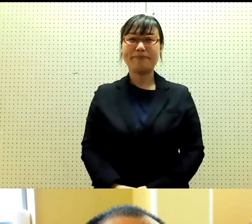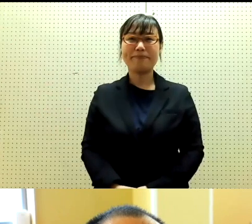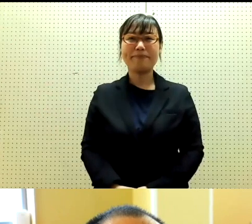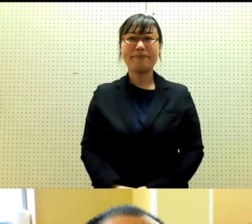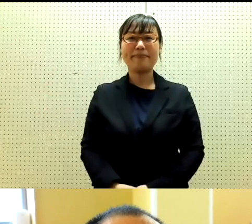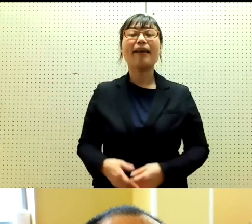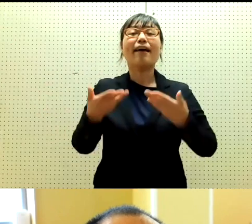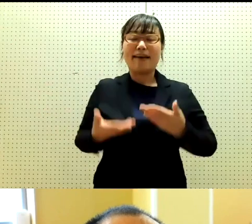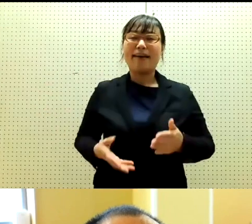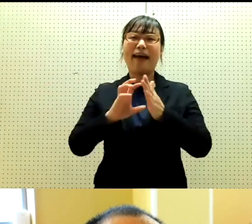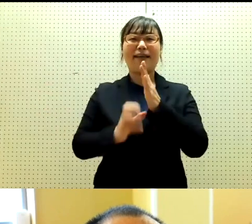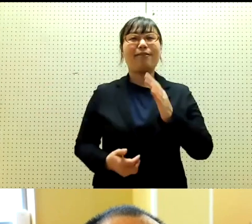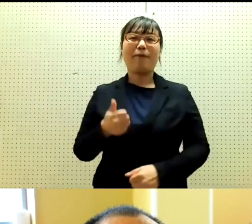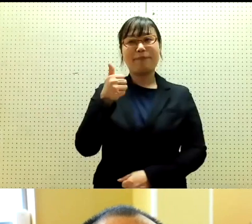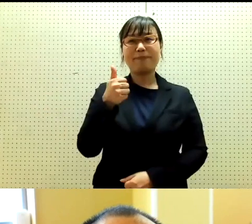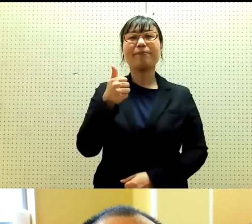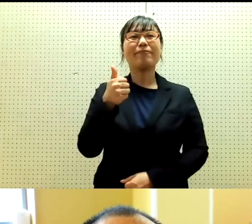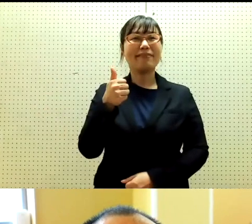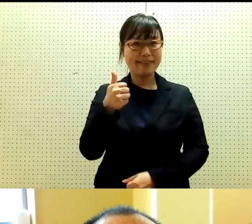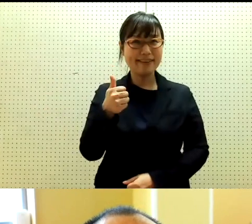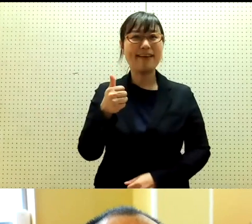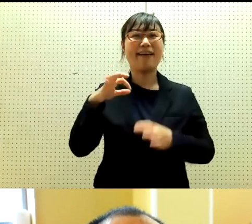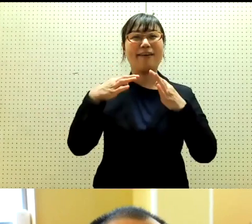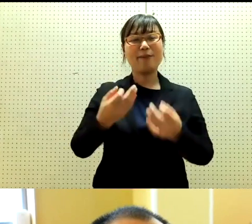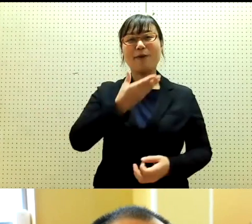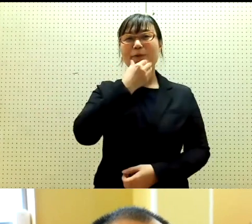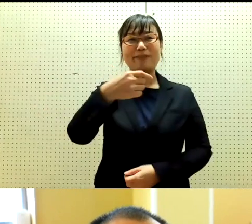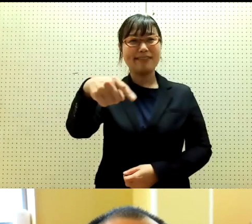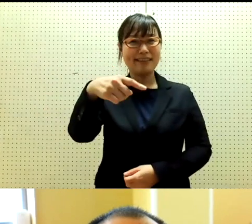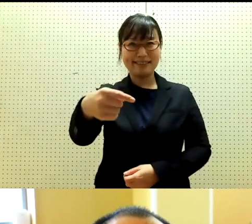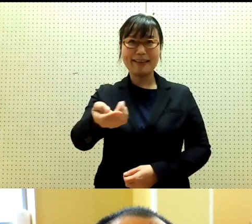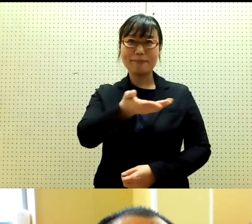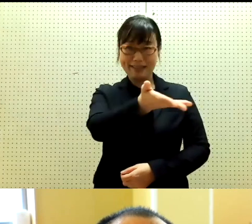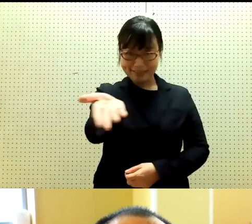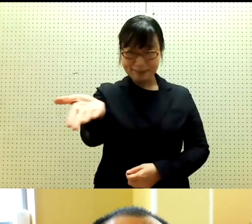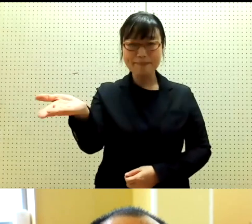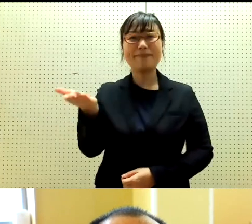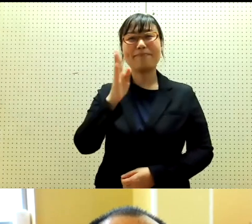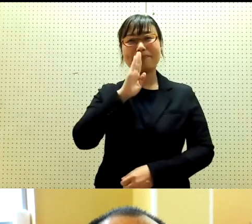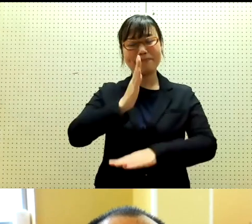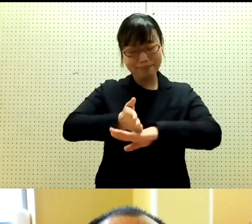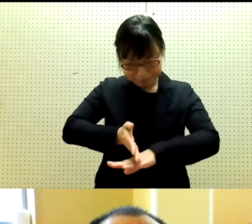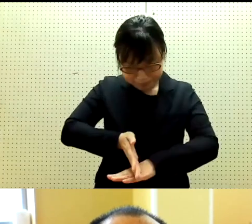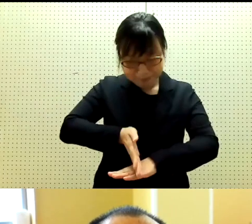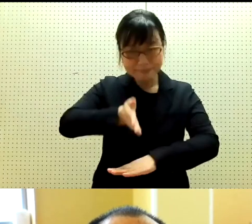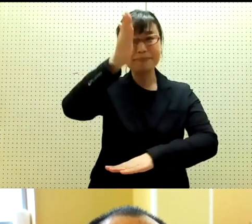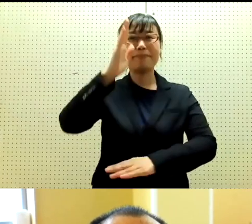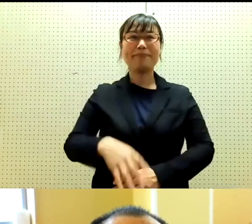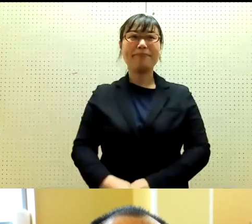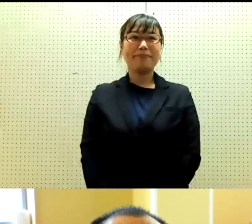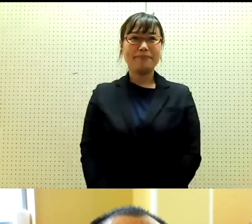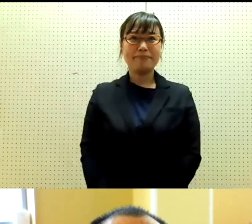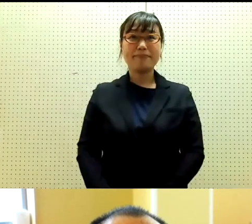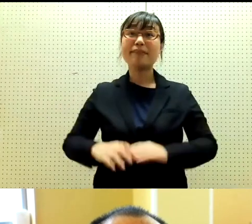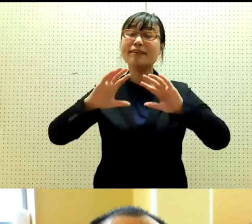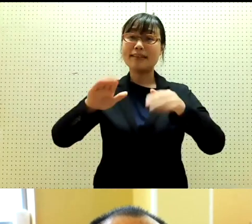はい、豊福先生、参加者の皆様どうもありがとうございました。世田谷